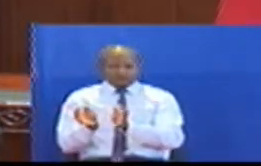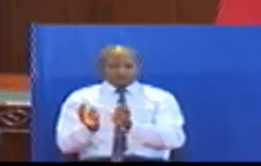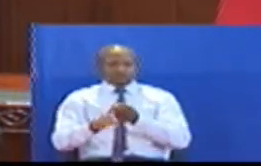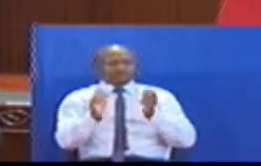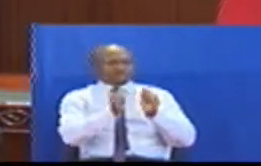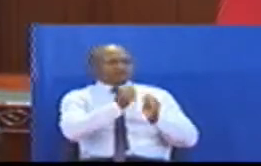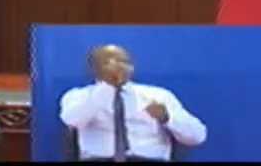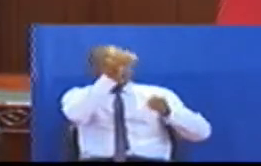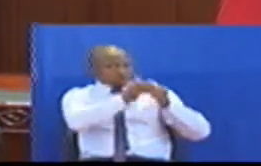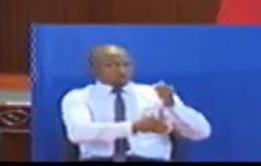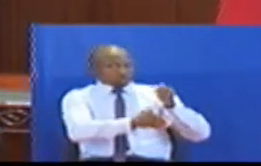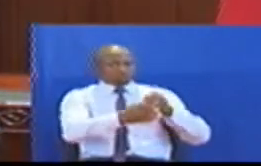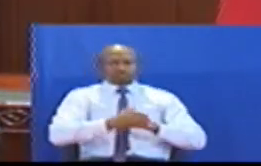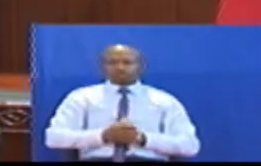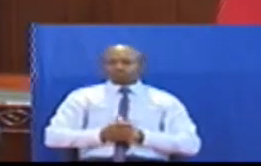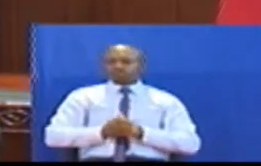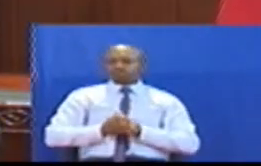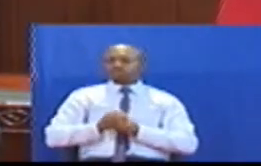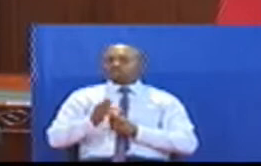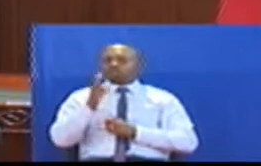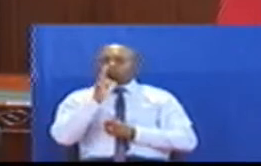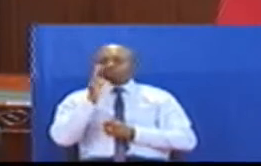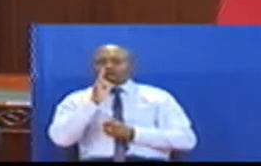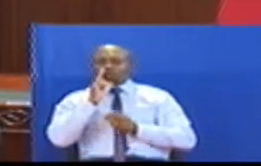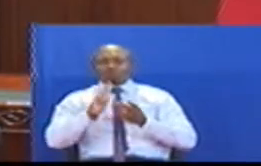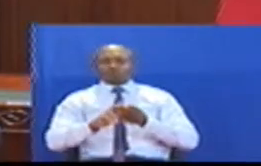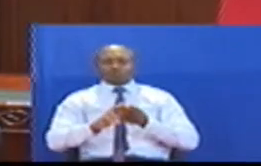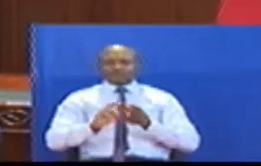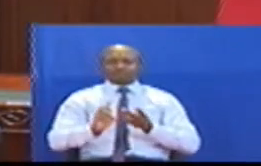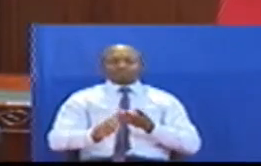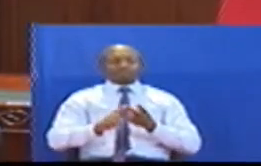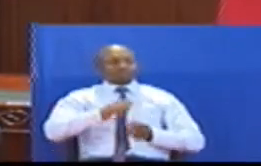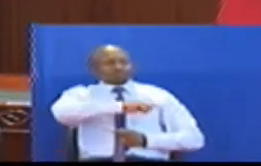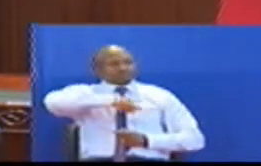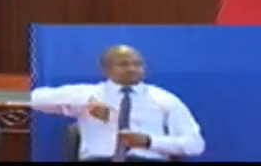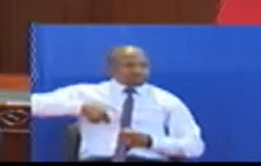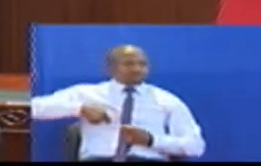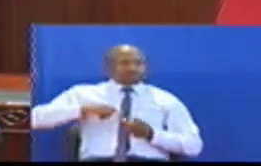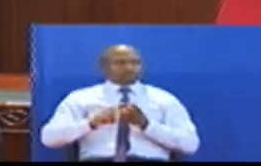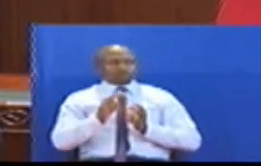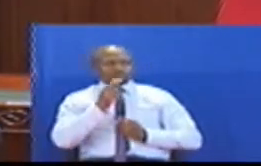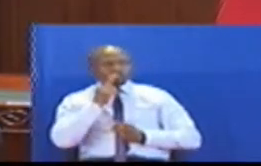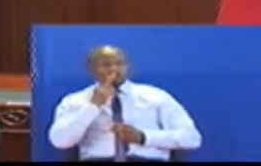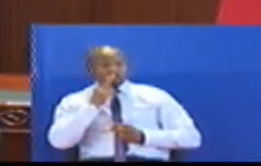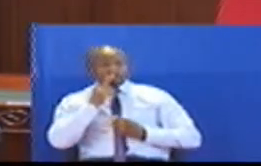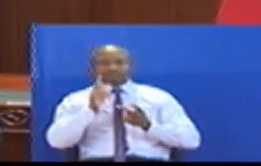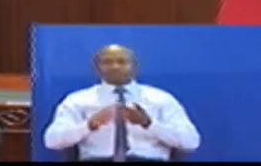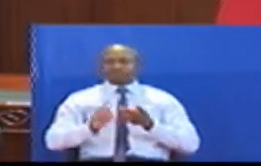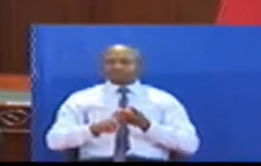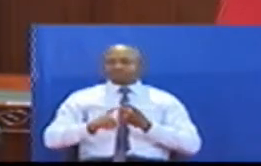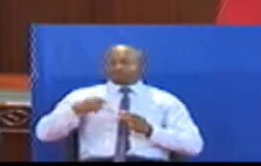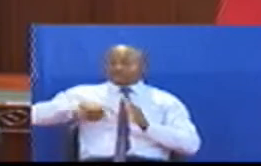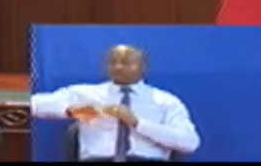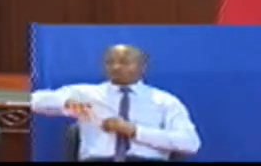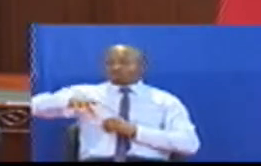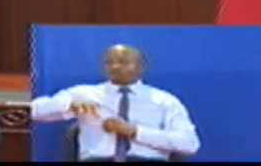mwisho ni tumbaku. Kwetu sisi Sikonge au mkoa wa Tabora, wilaya kama 3 au 4 za mkoa wa